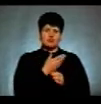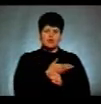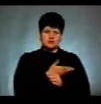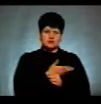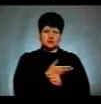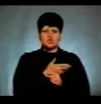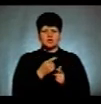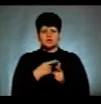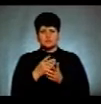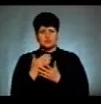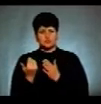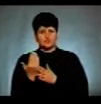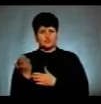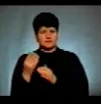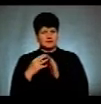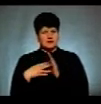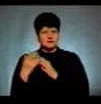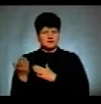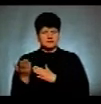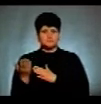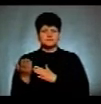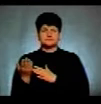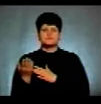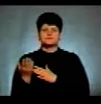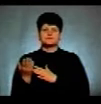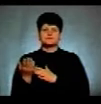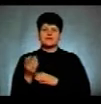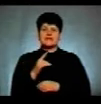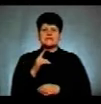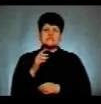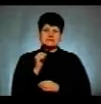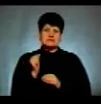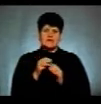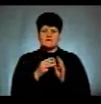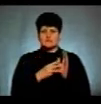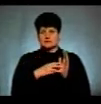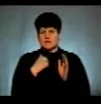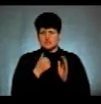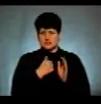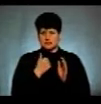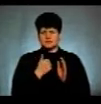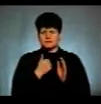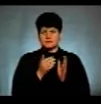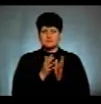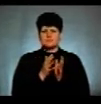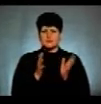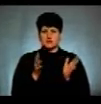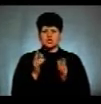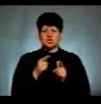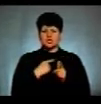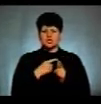вже є новіші дані за 2019 рік? За 2018 рік більше ніж